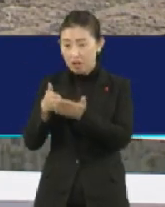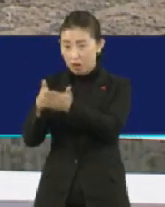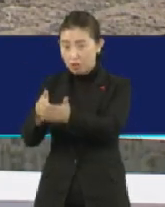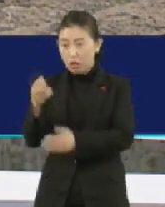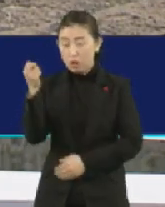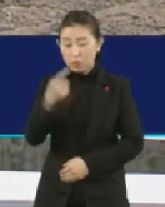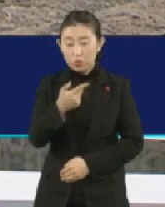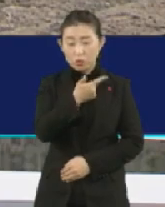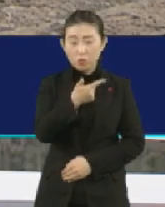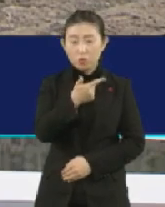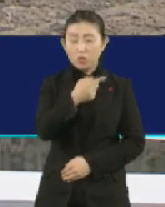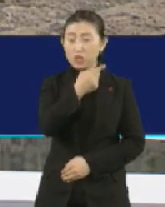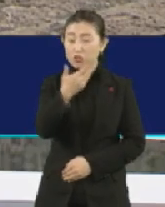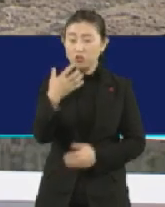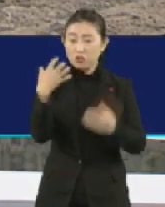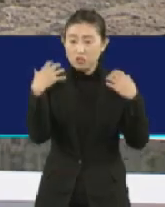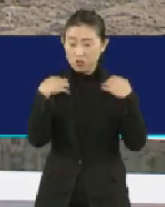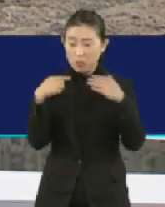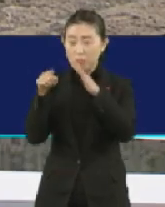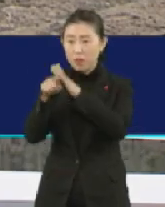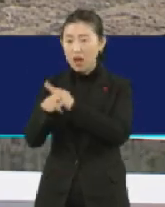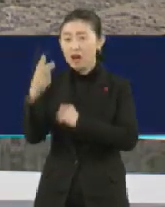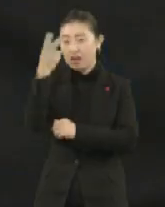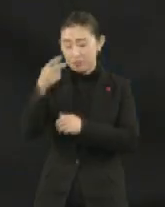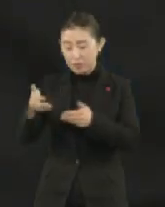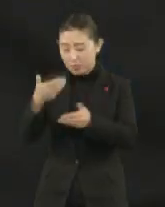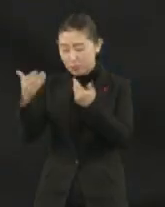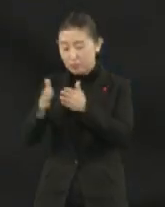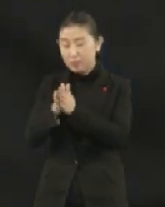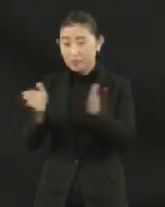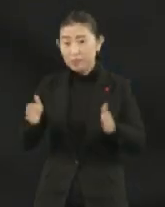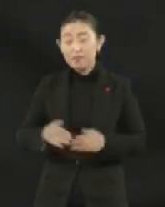감사에 착수했습니다. 조혜영 기자입니다.